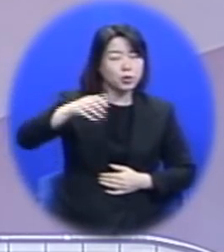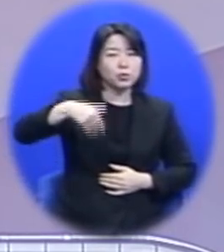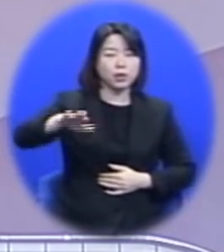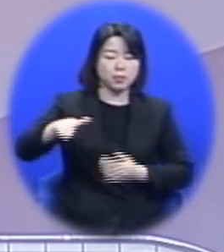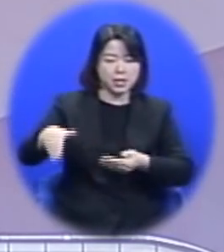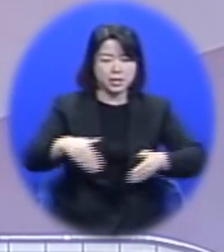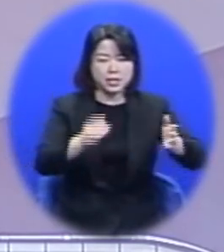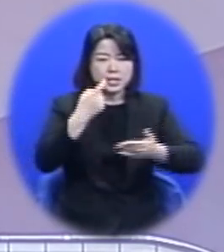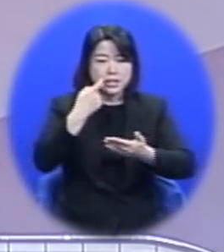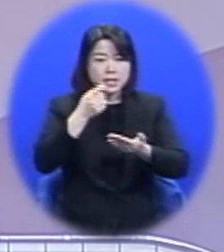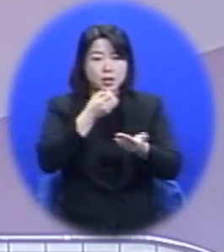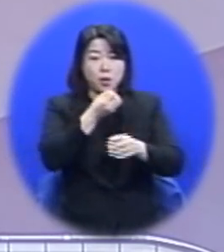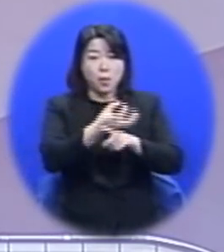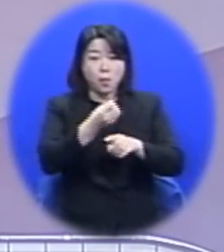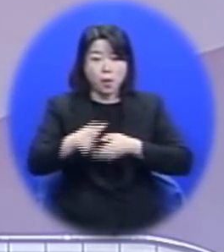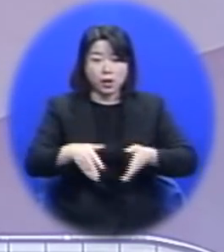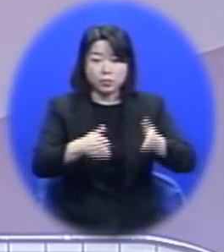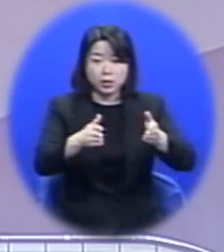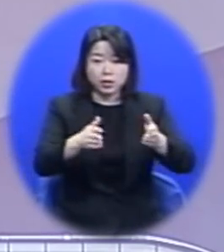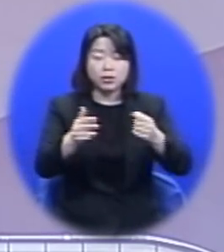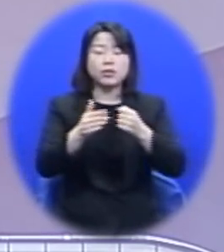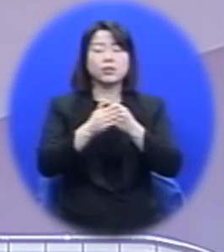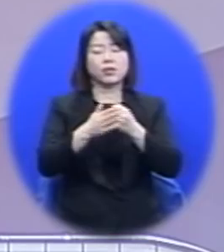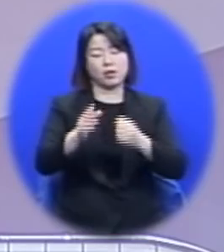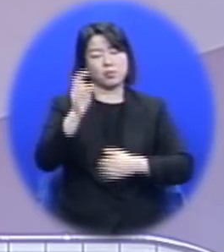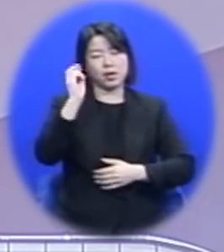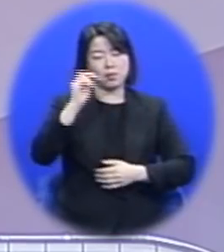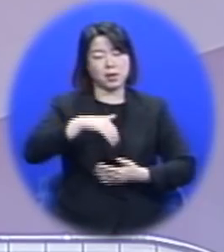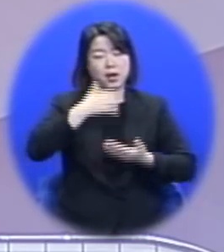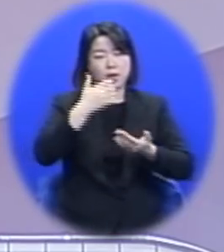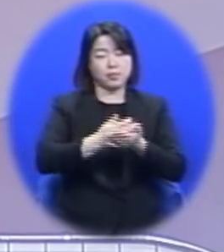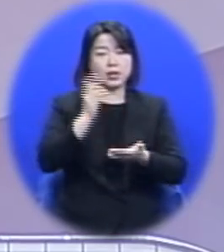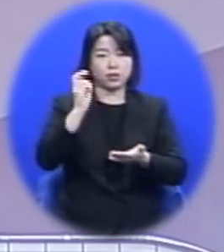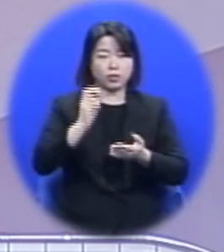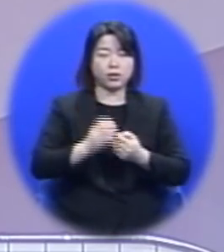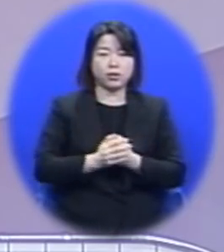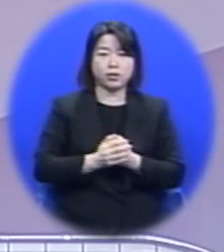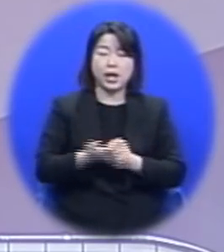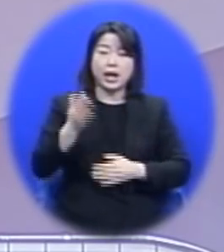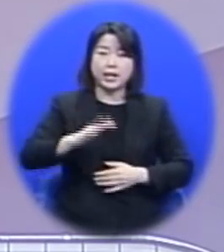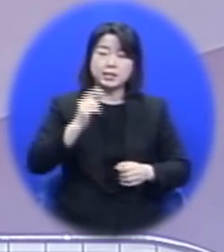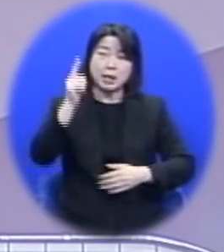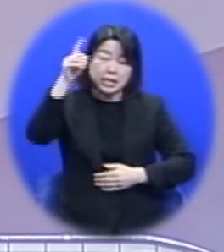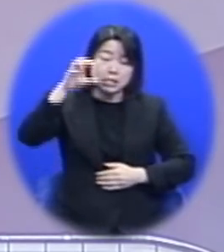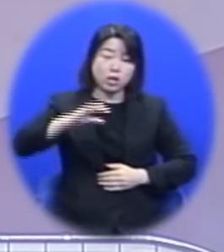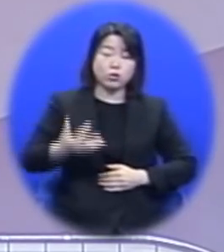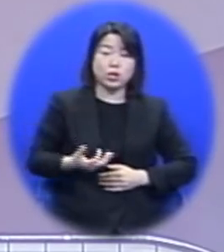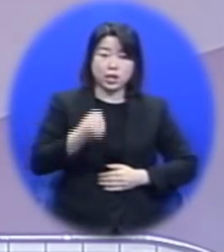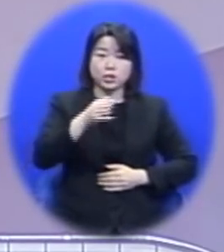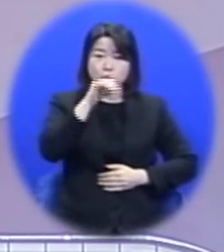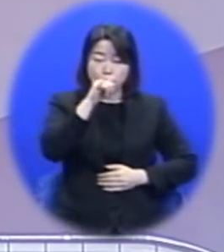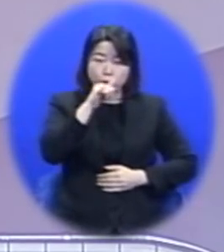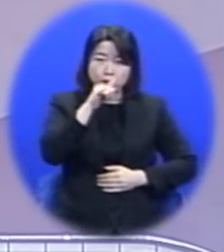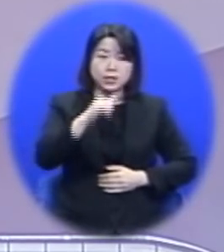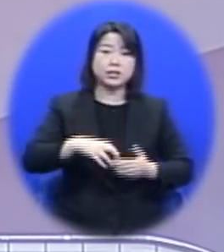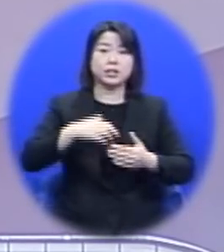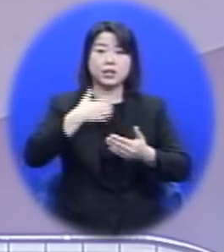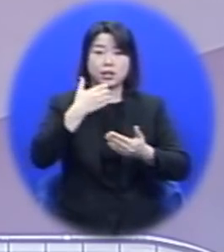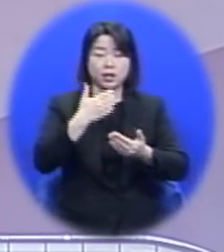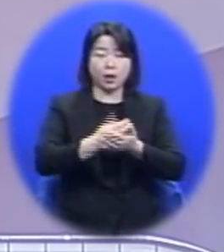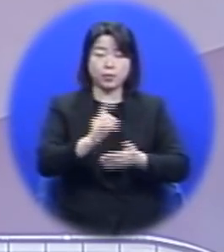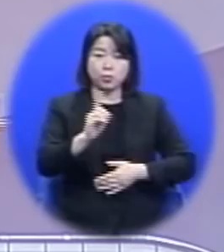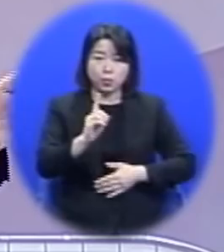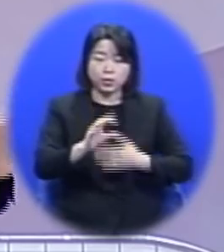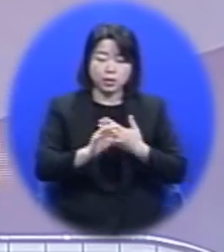말이에요. 그러나 정말 천국이 가지고 있는 영광은 길바닥이